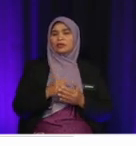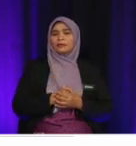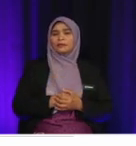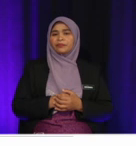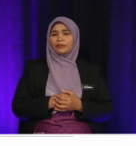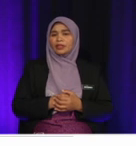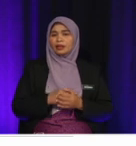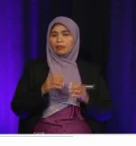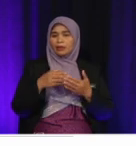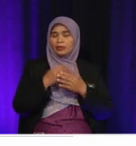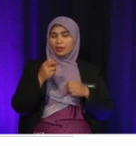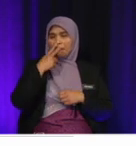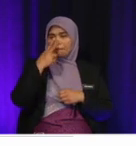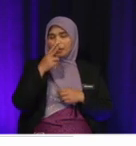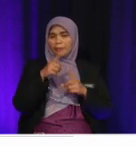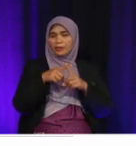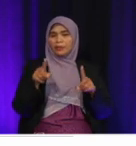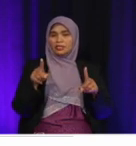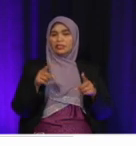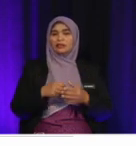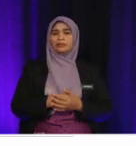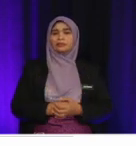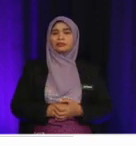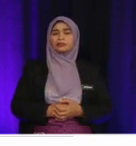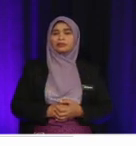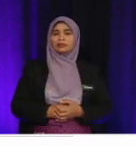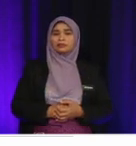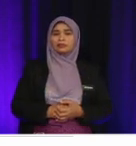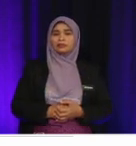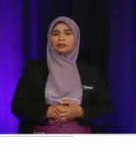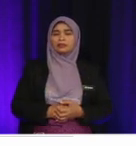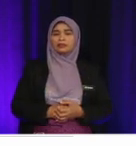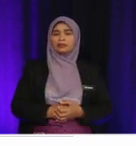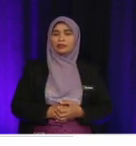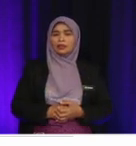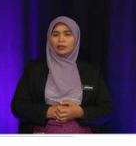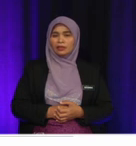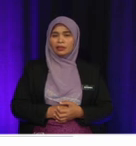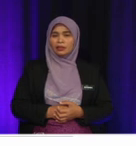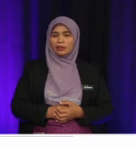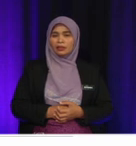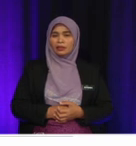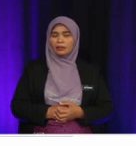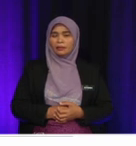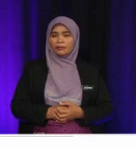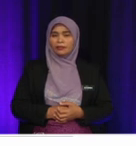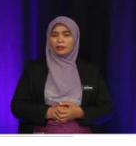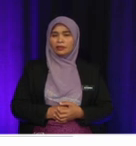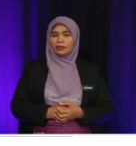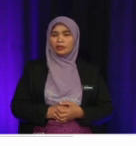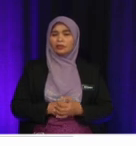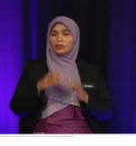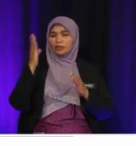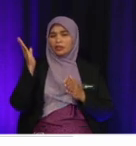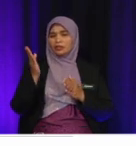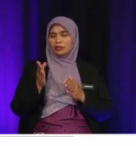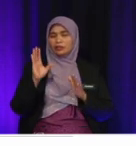apa baru kedua-dua ni dapat satu persatu kalau markah dia satu ya ahli Sunnah Wal Jamaah